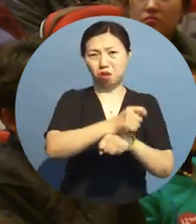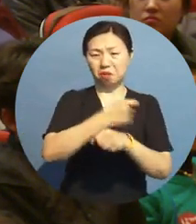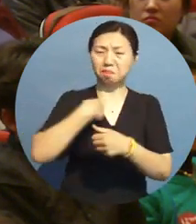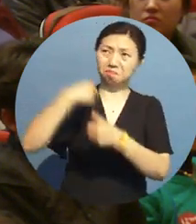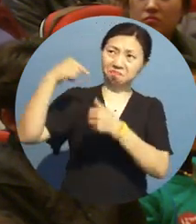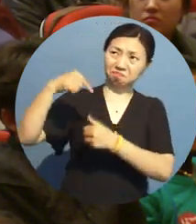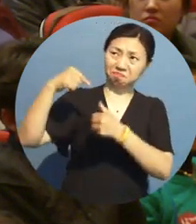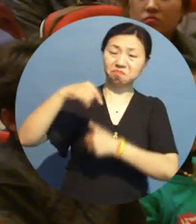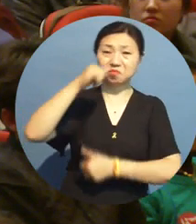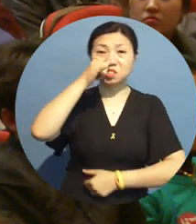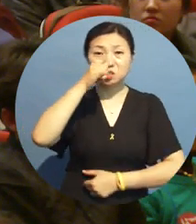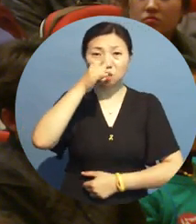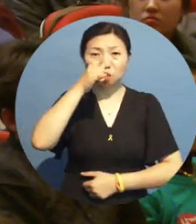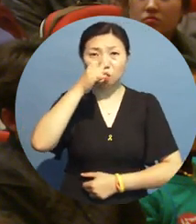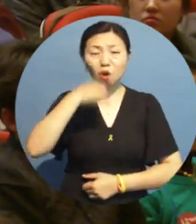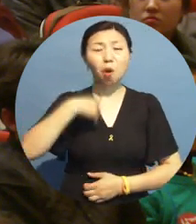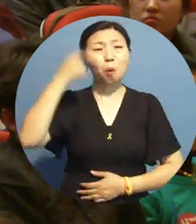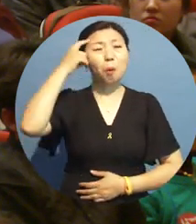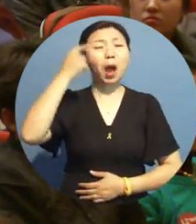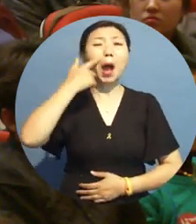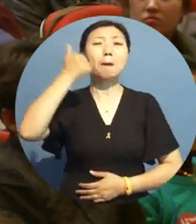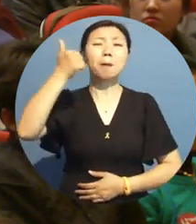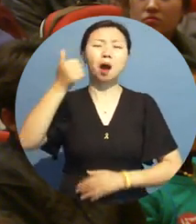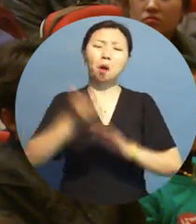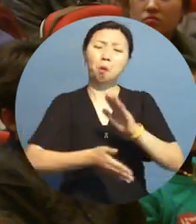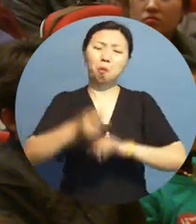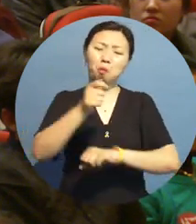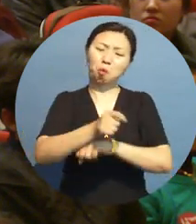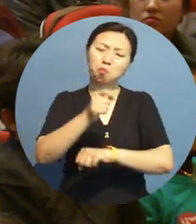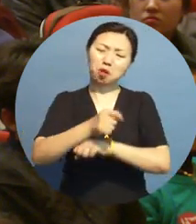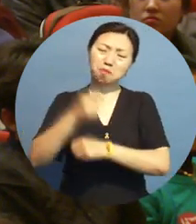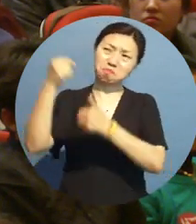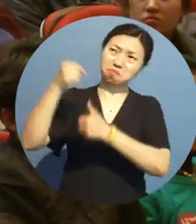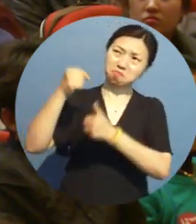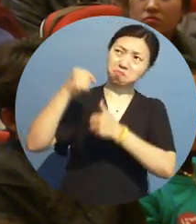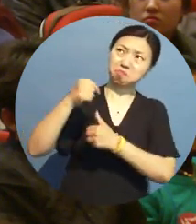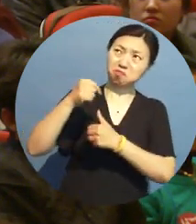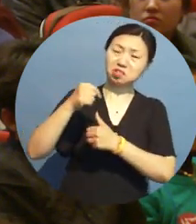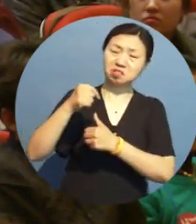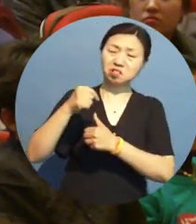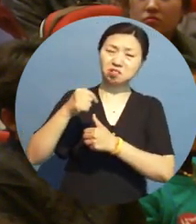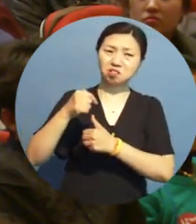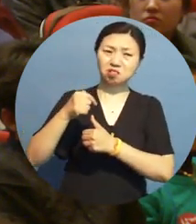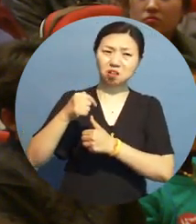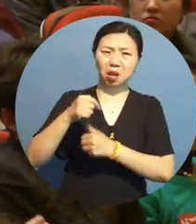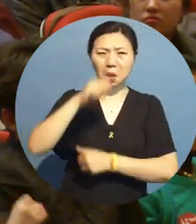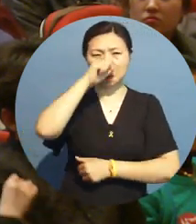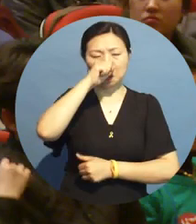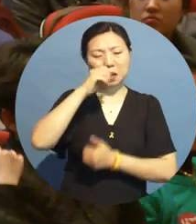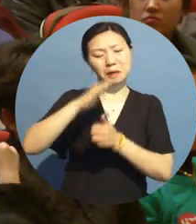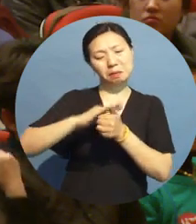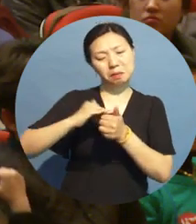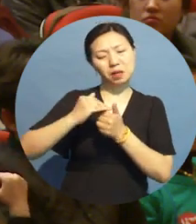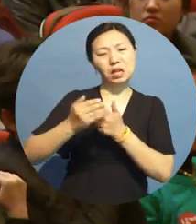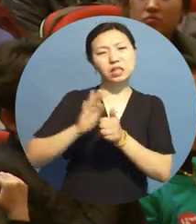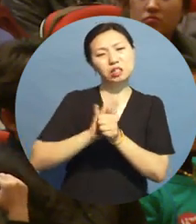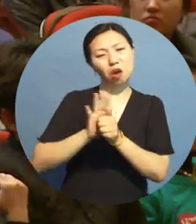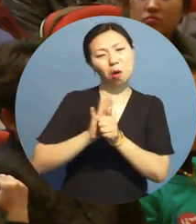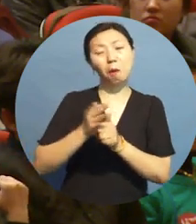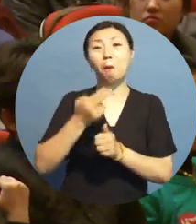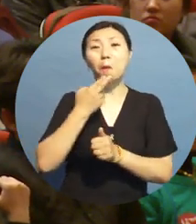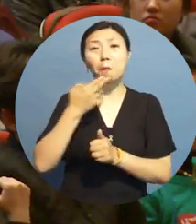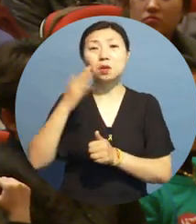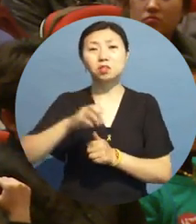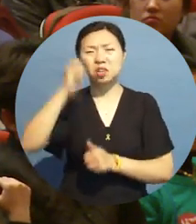예전에는 되게 왜 아버지가 계속 나한테 공무원을 하시라고 하실까요? 좋게 말씀해 주시는 것도 아니고